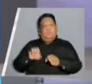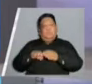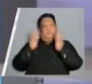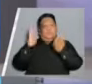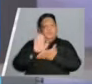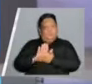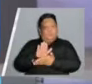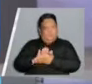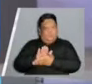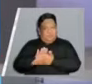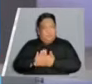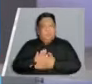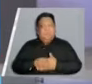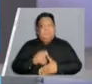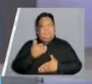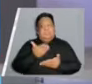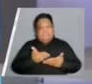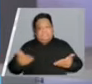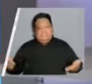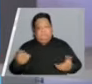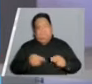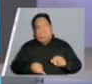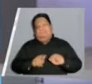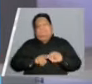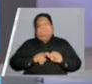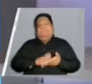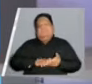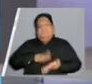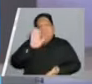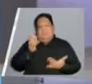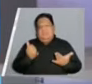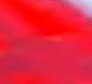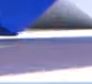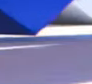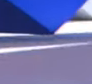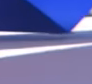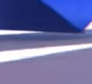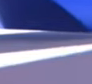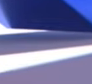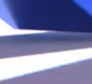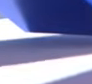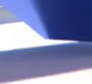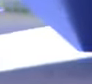eskwela kasi ang nagmahal ayon sa DTI. Nakatutok si Bernadette Reyes.